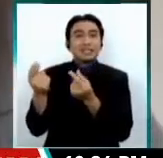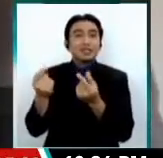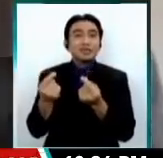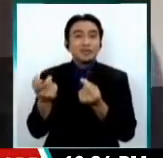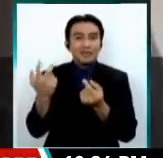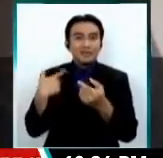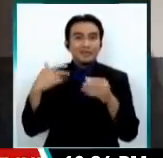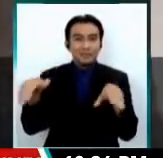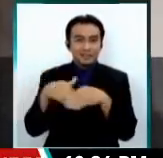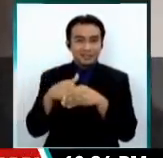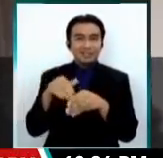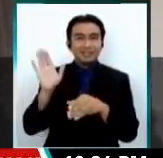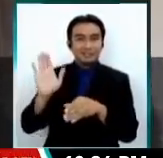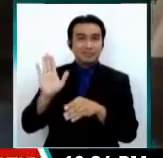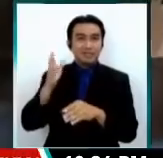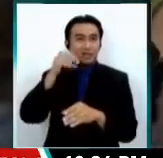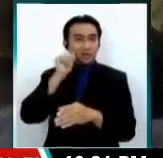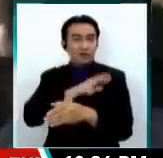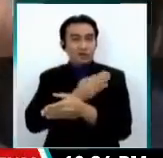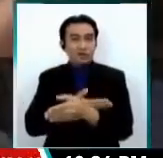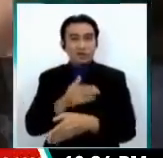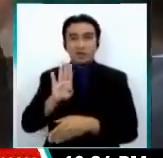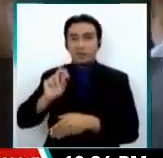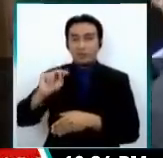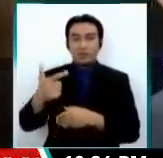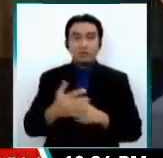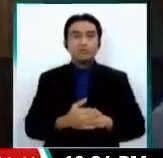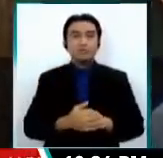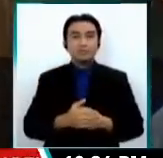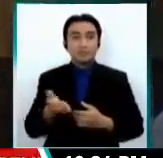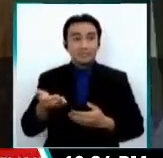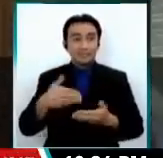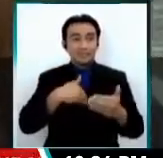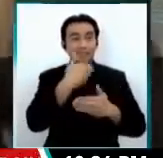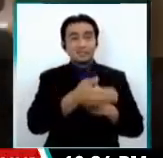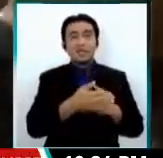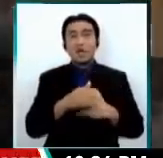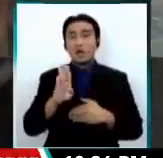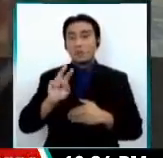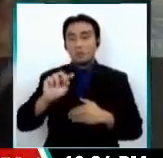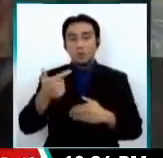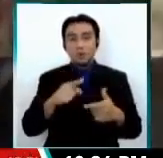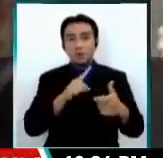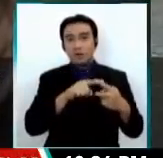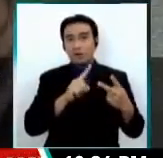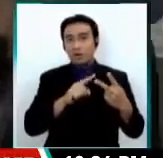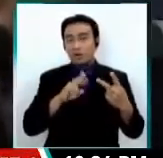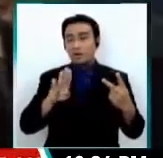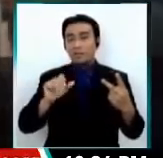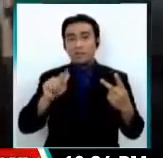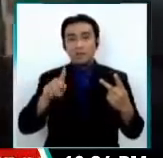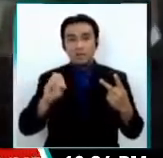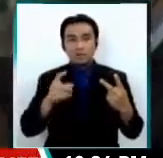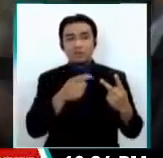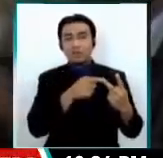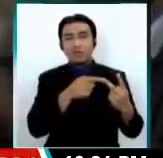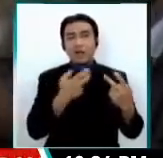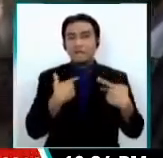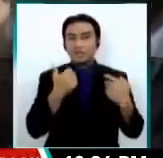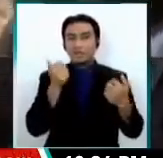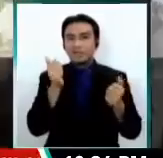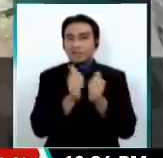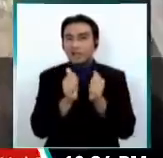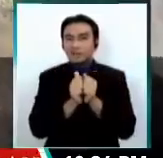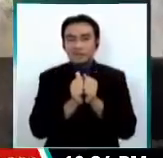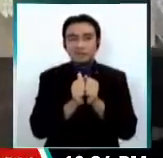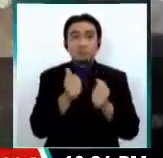naman ng kapwa presidential aspirants na sina Bongbong Marcos at Senator Bato de la Rosa. Nababanggit na posibleng maging katandem